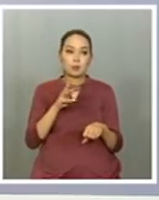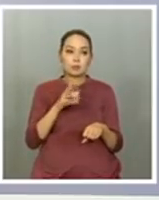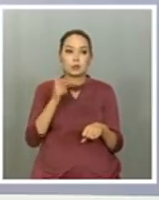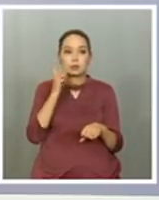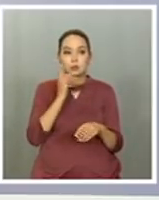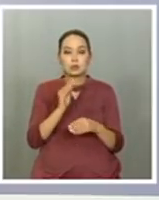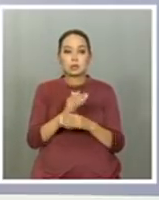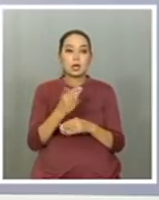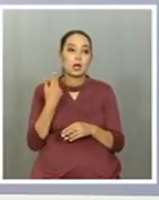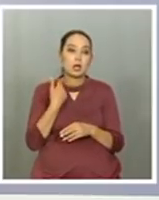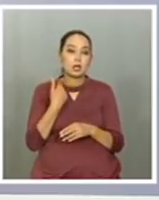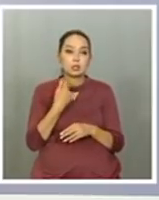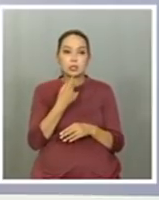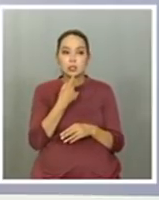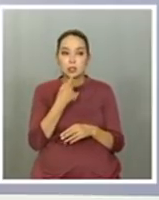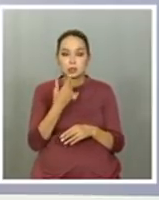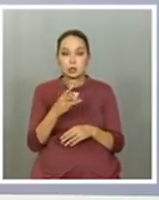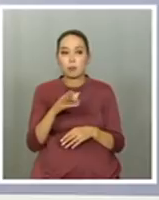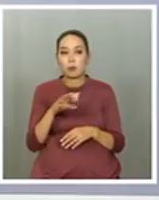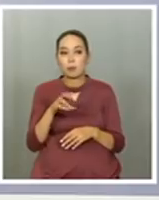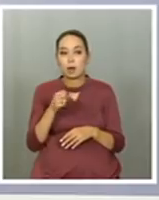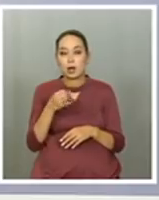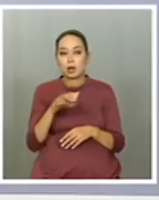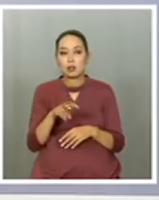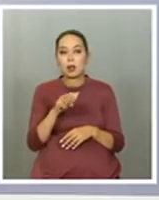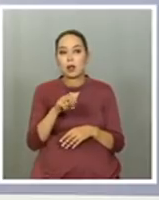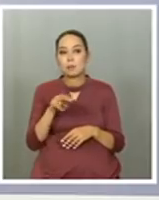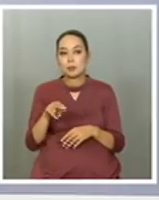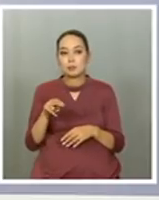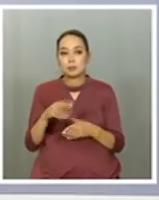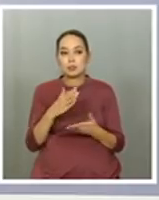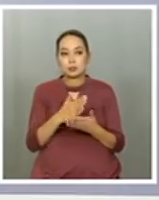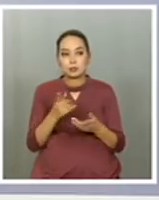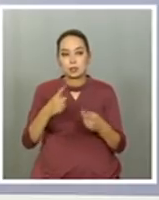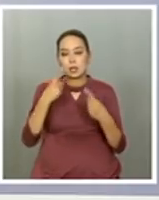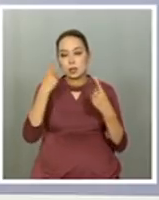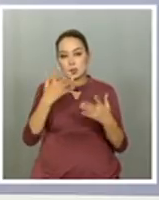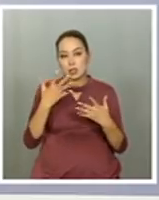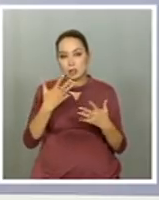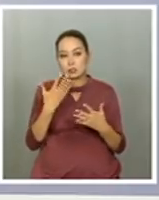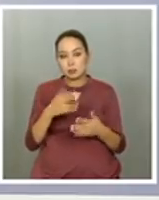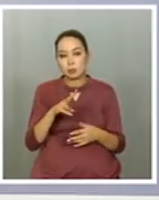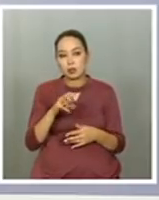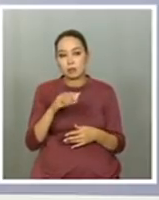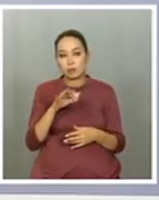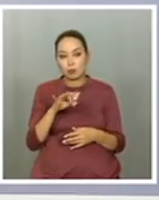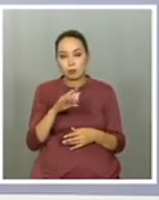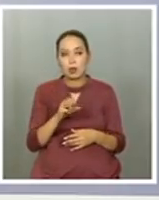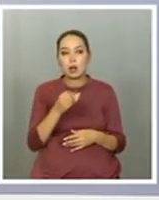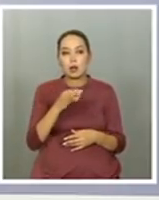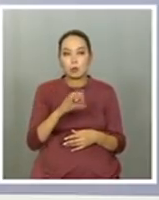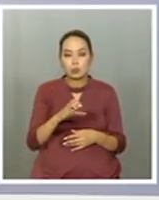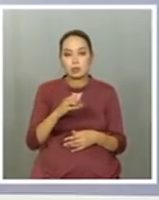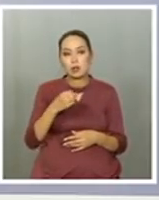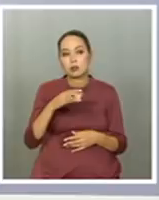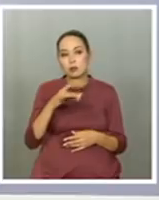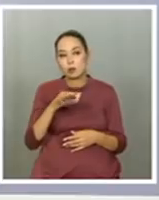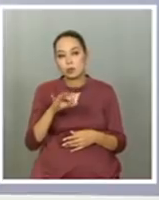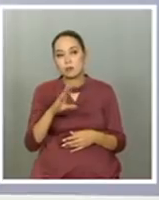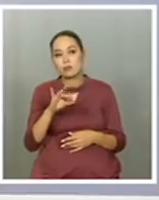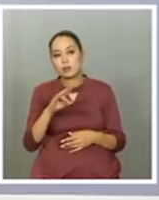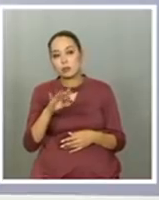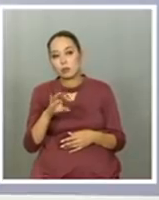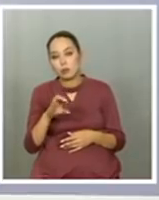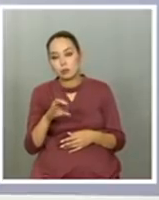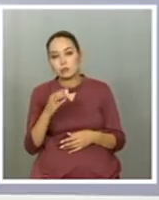тілінен аударғанда Mobile Apps деген мағына білдіреді. Бұл платформа, яғни iOS, Android, Windows Phone және